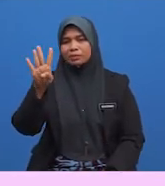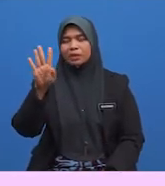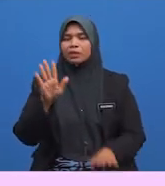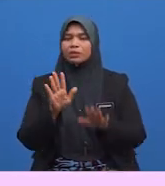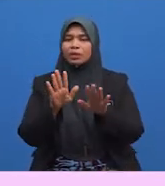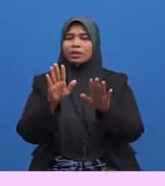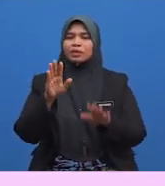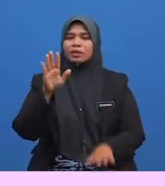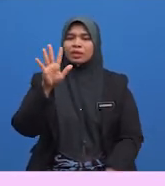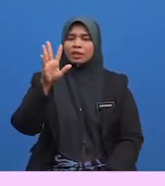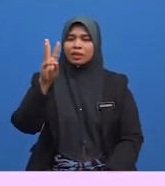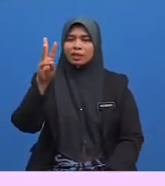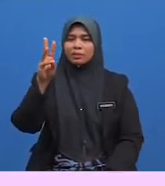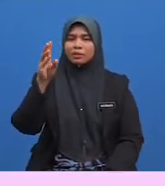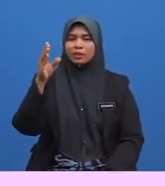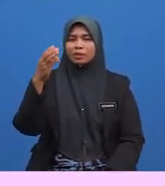154 tolak